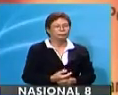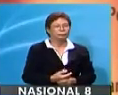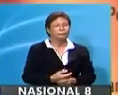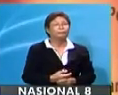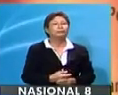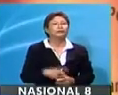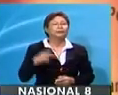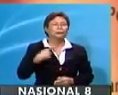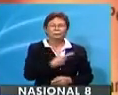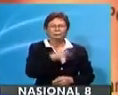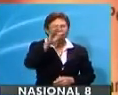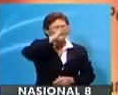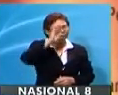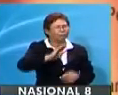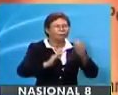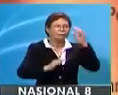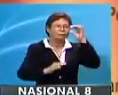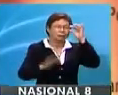Kita tidak pernah